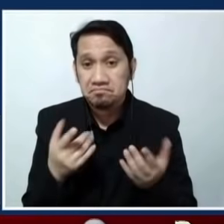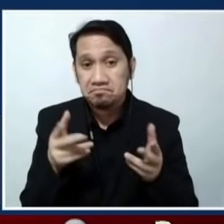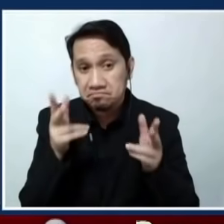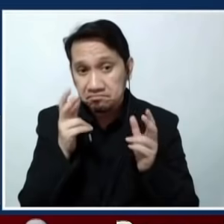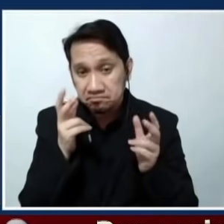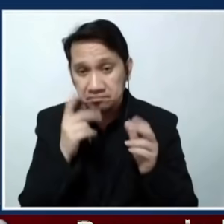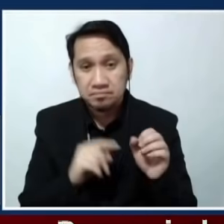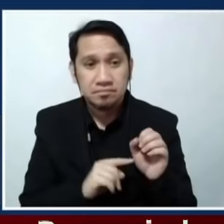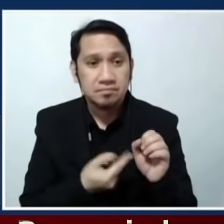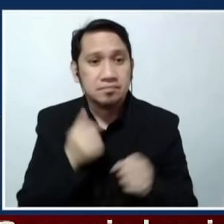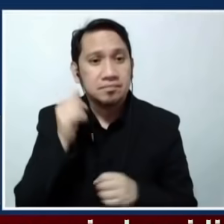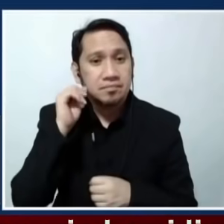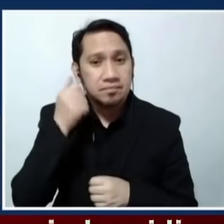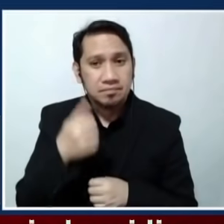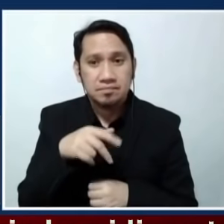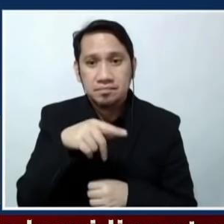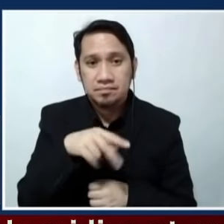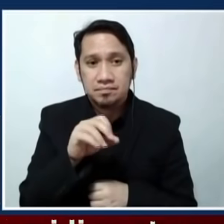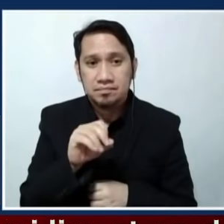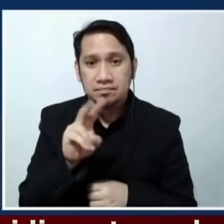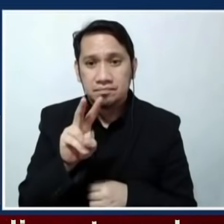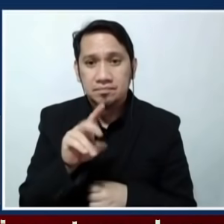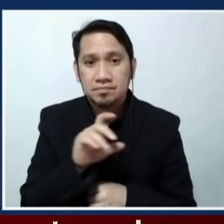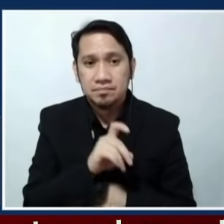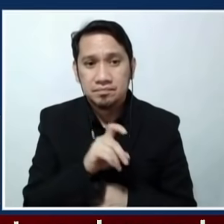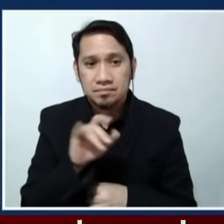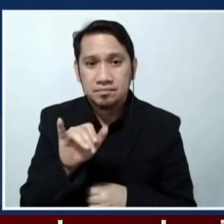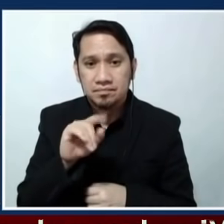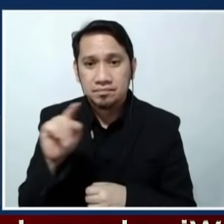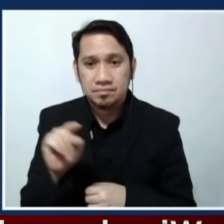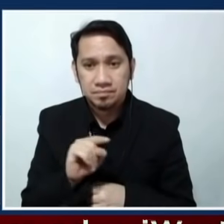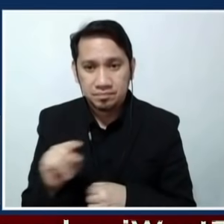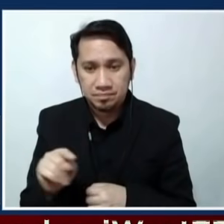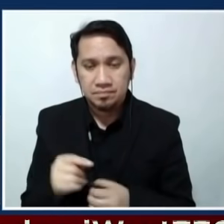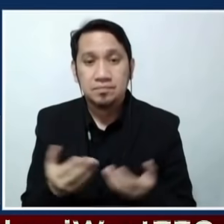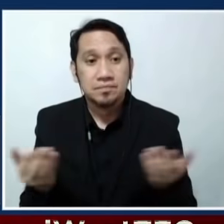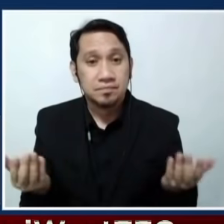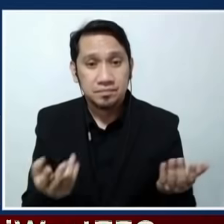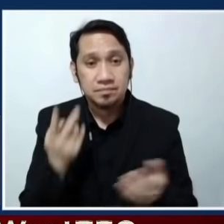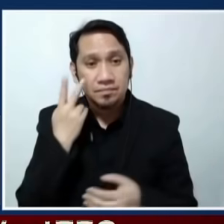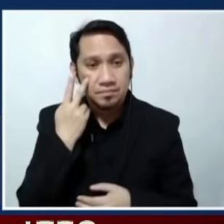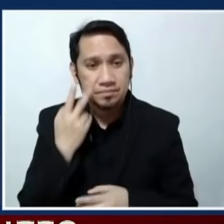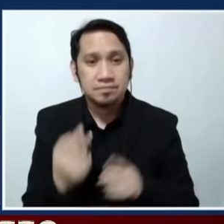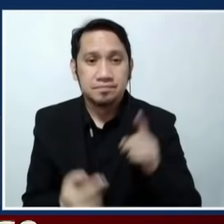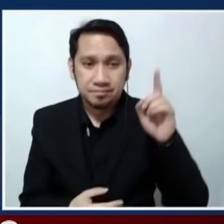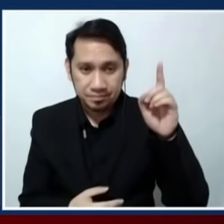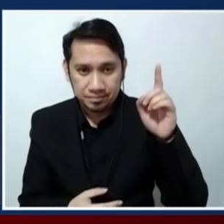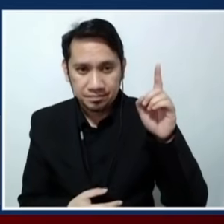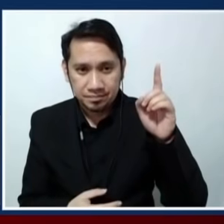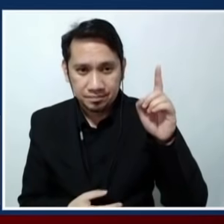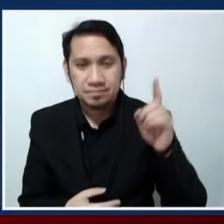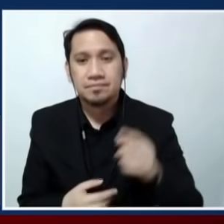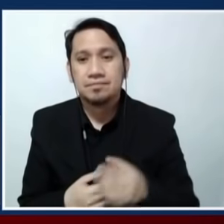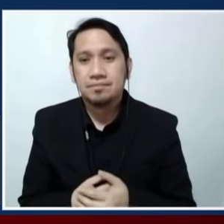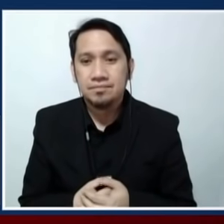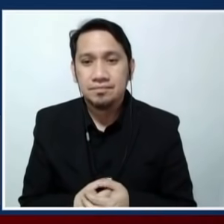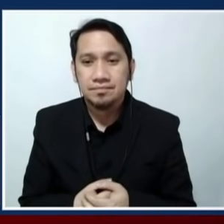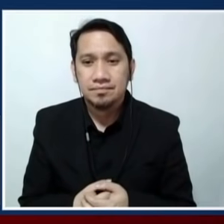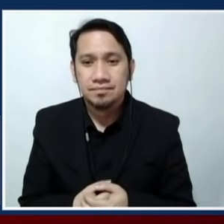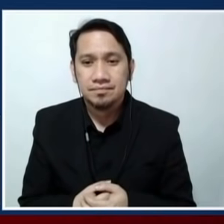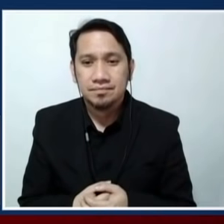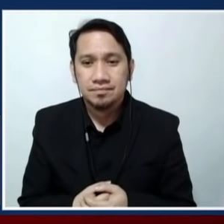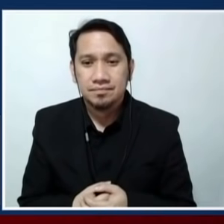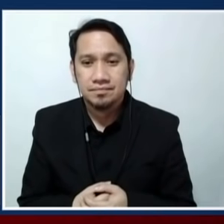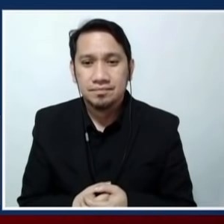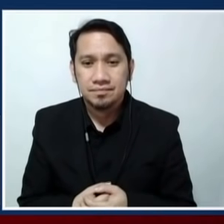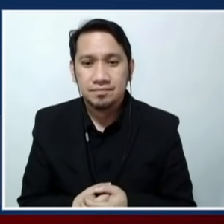simula bukas ang POVXYZ podcast sa Spotify, ABS-CBN News app at sa ABS-CBN